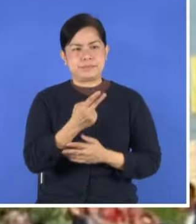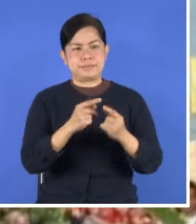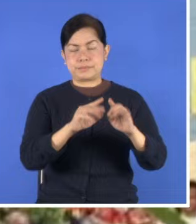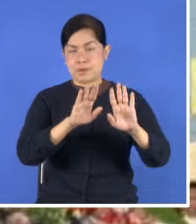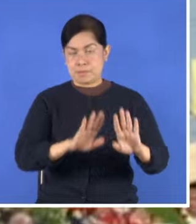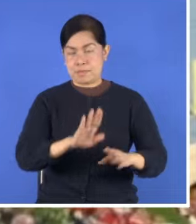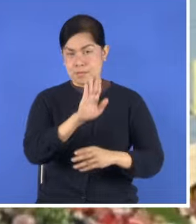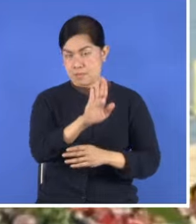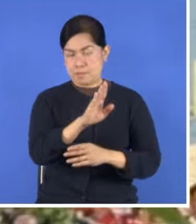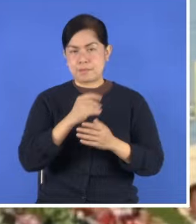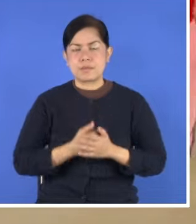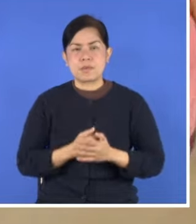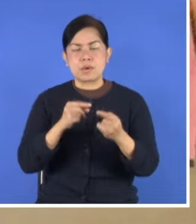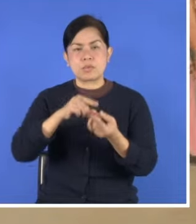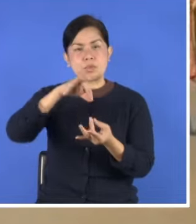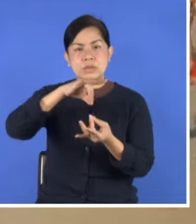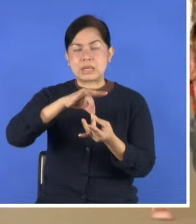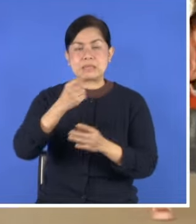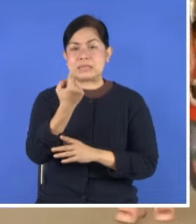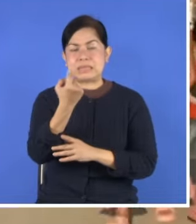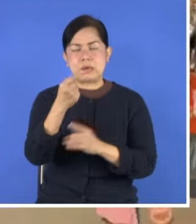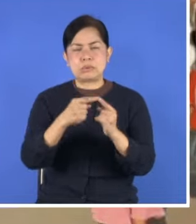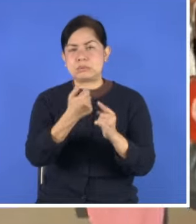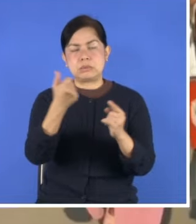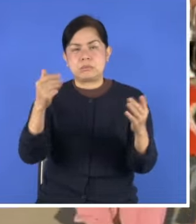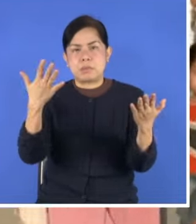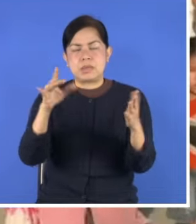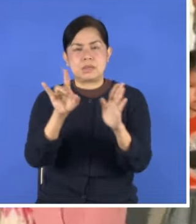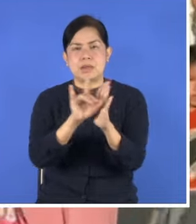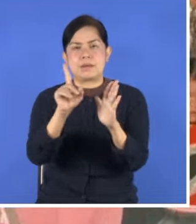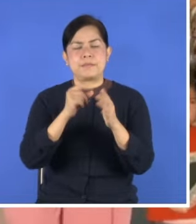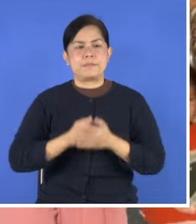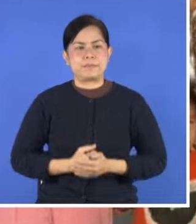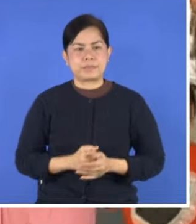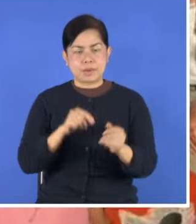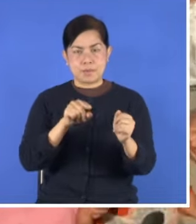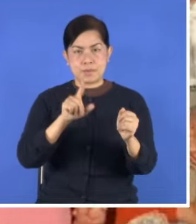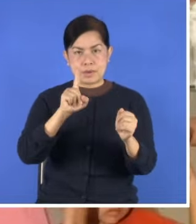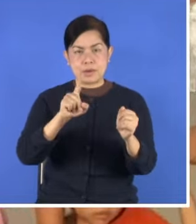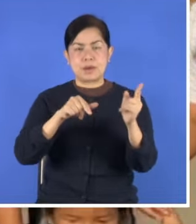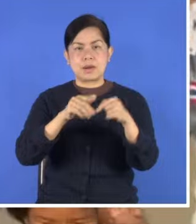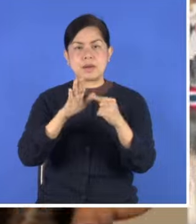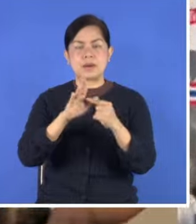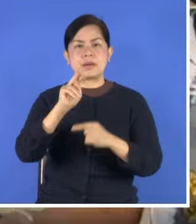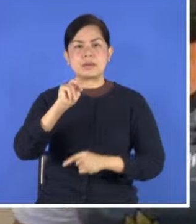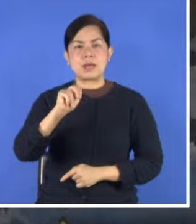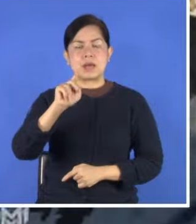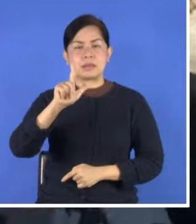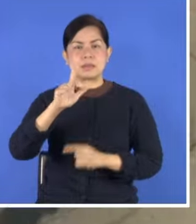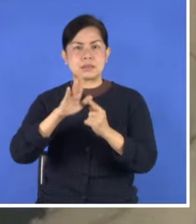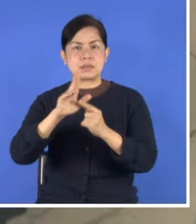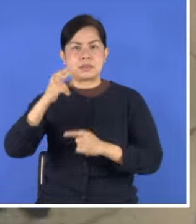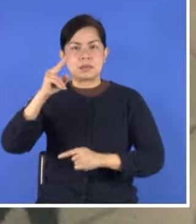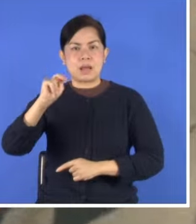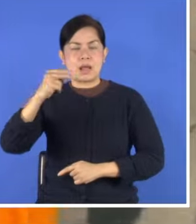ประเพณีแห่ไอ้ห้าวเนี่ยยออนี่นะครับเมื่อวานนี้ที่อำเภอด่านลานหอยจังหวัดสุโขทัยเทศบาลตำบล